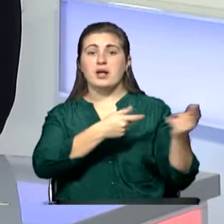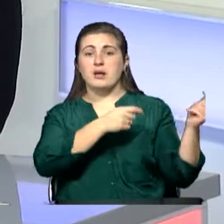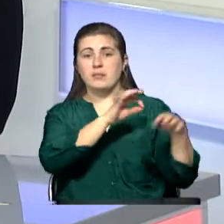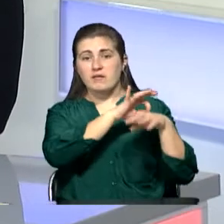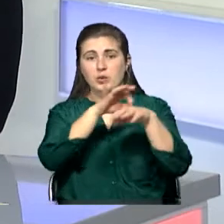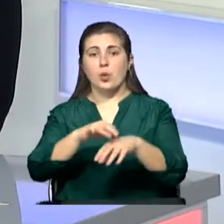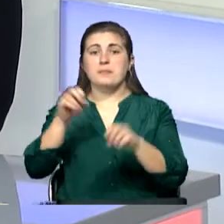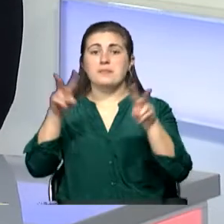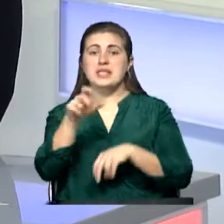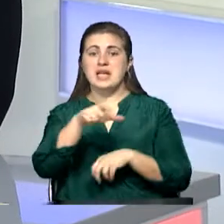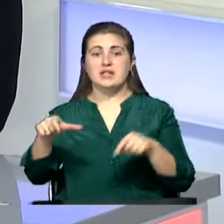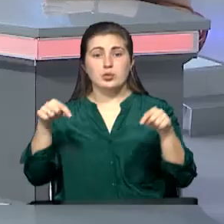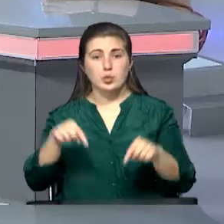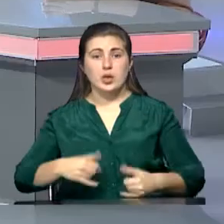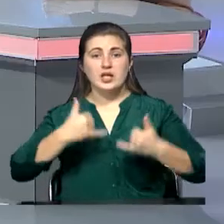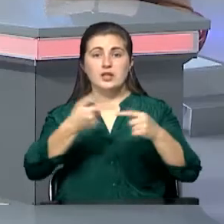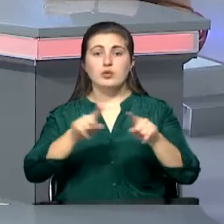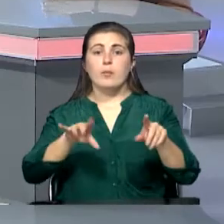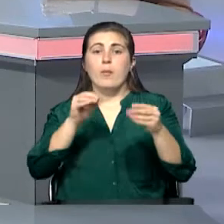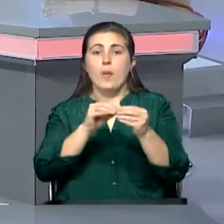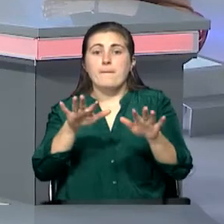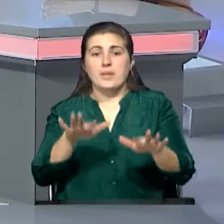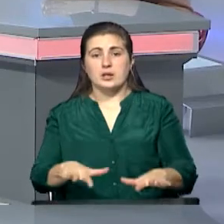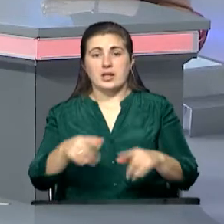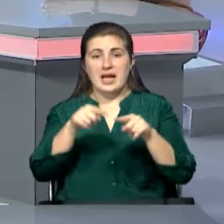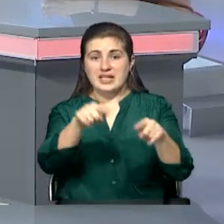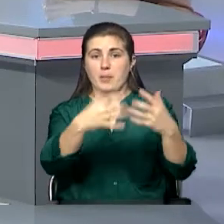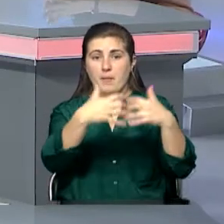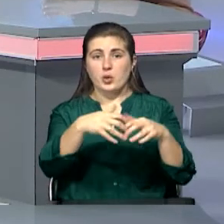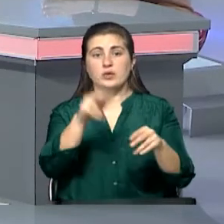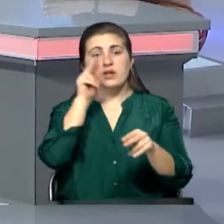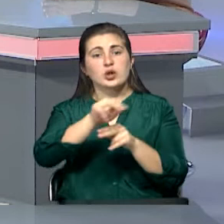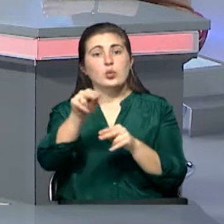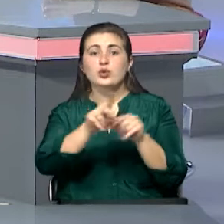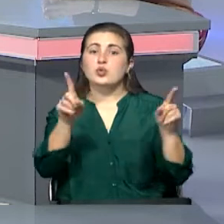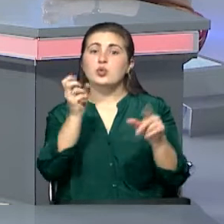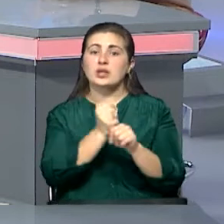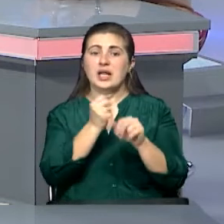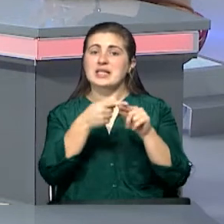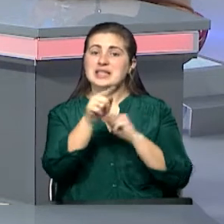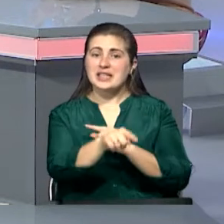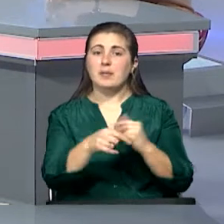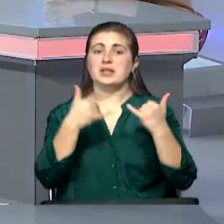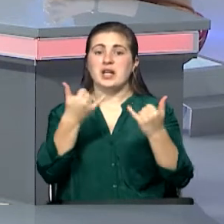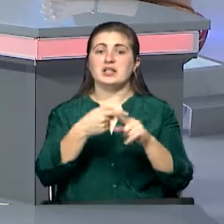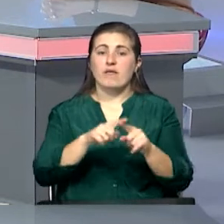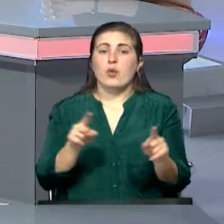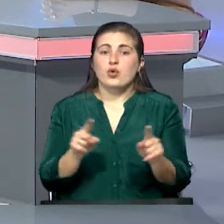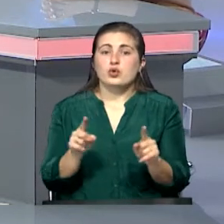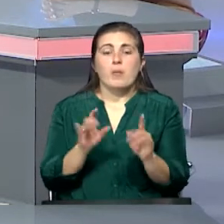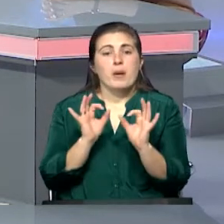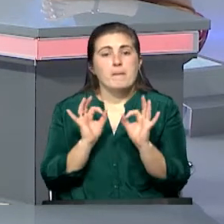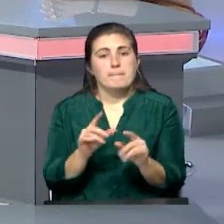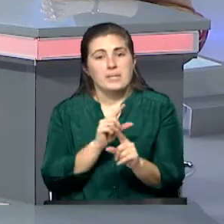сюда. Для того, чтобы по месту тоже прямо на этом оборудовании научили, что делать с ним, для того, чтобы